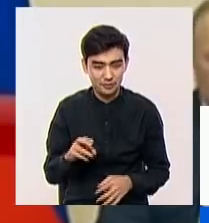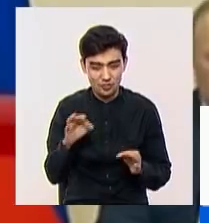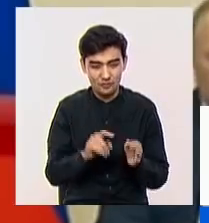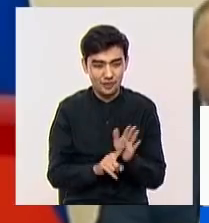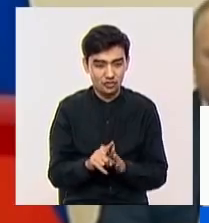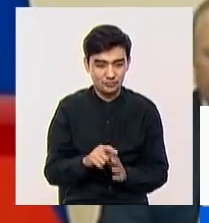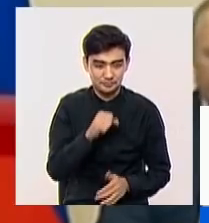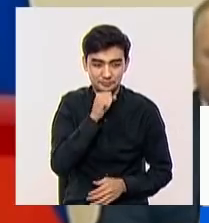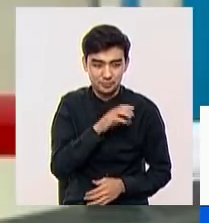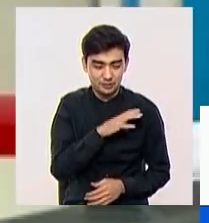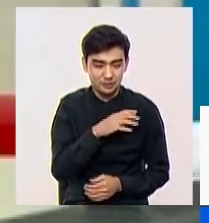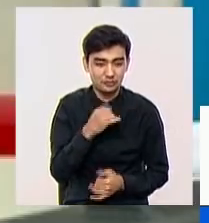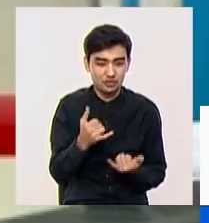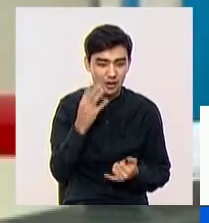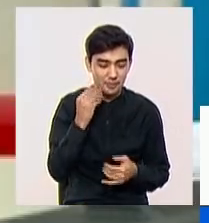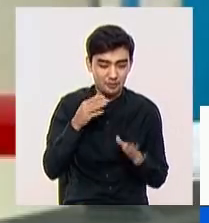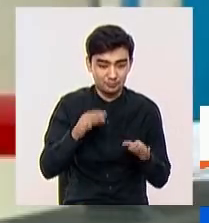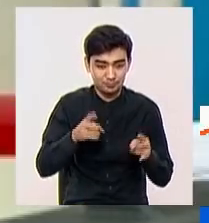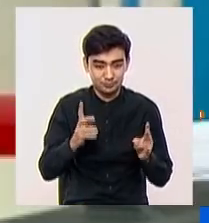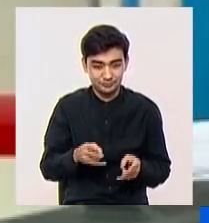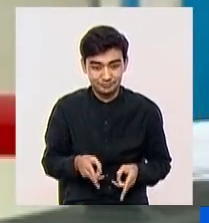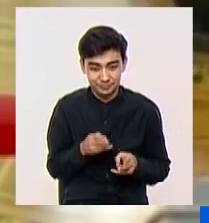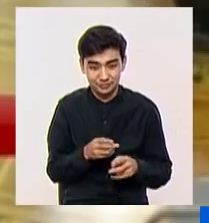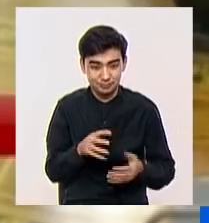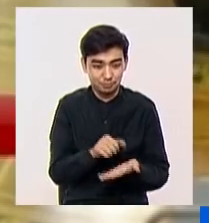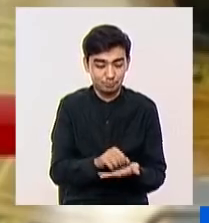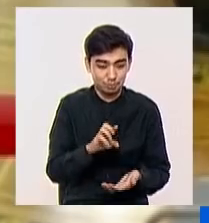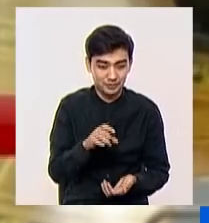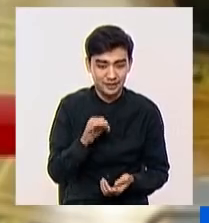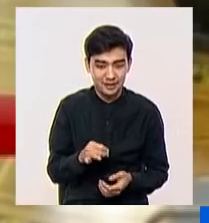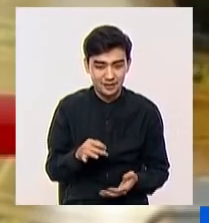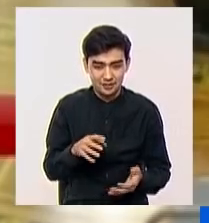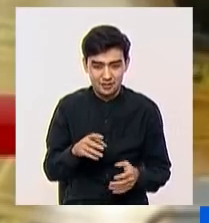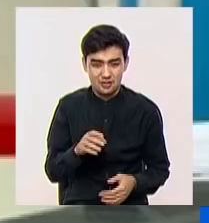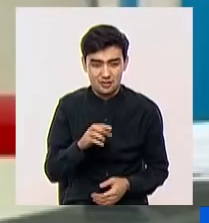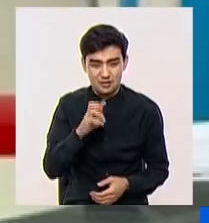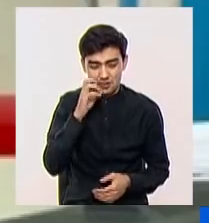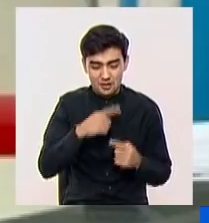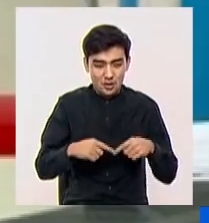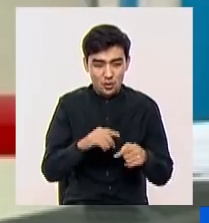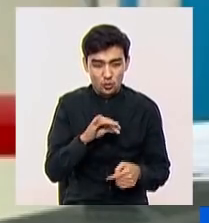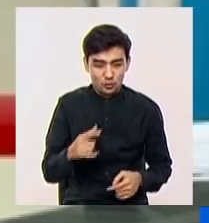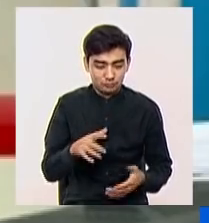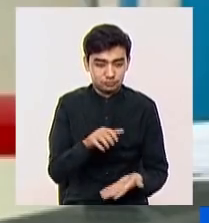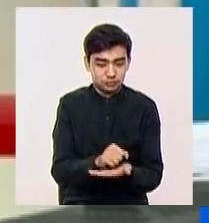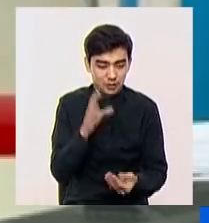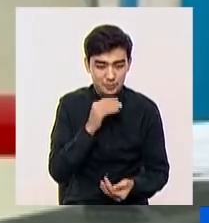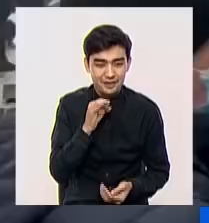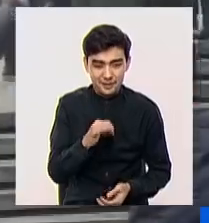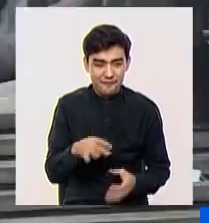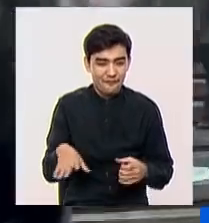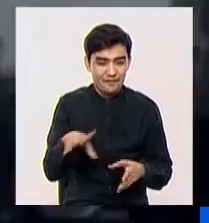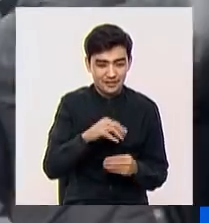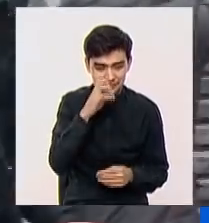заявил что если в алматы пола действий террористов то это открыло бы путь захвата густонаселённого юга а затем всей страны